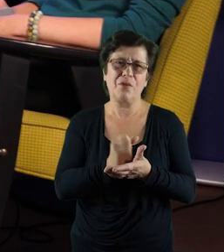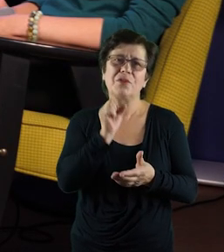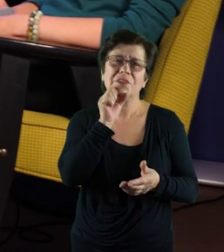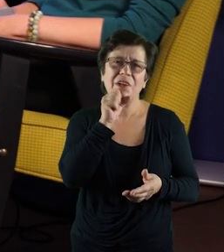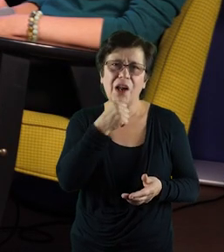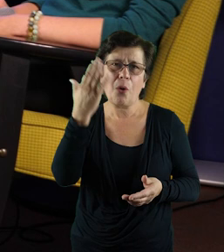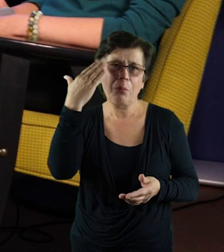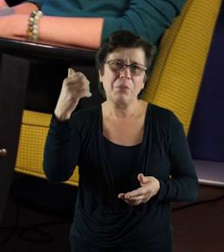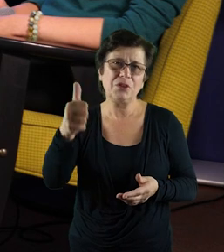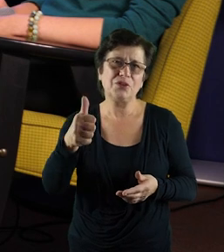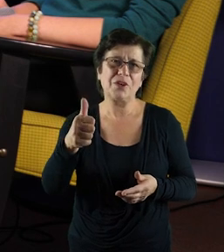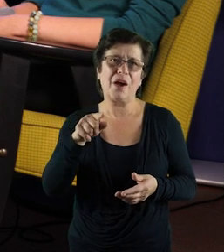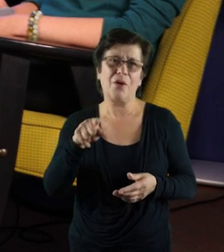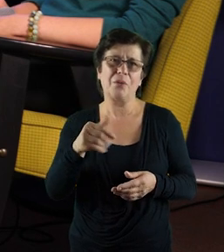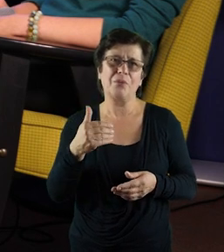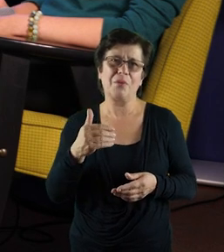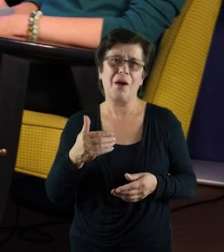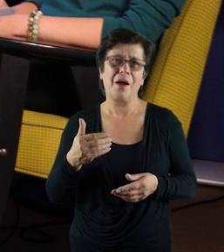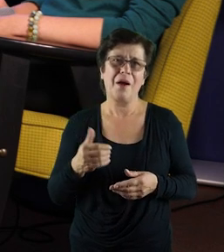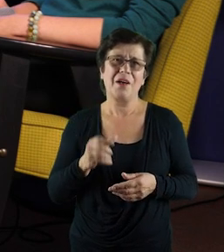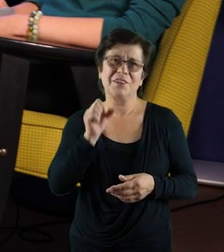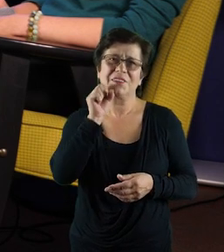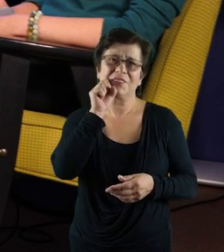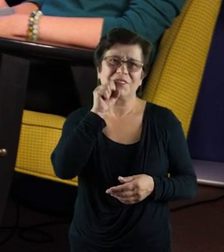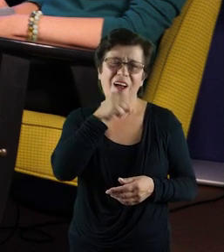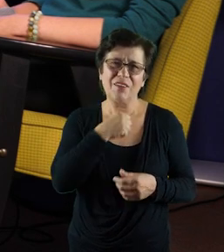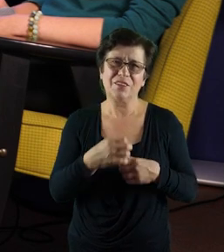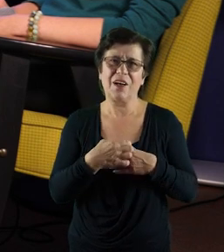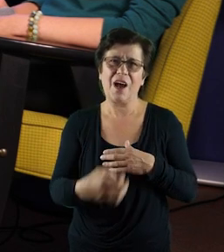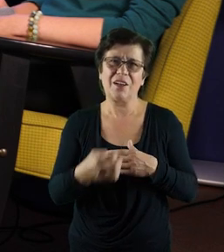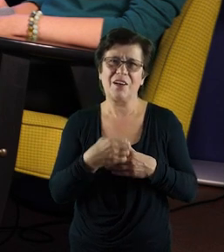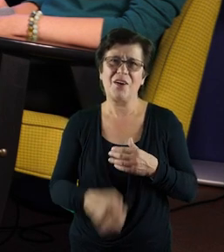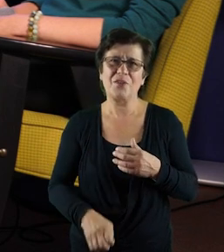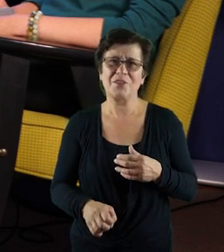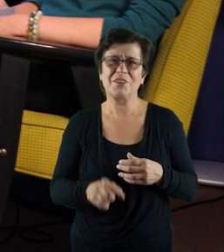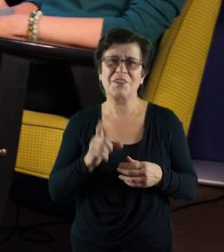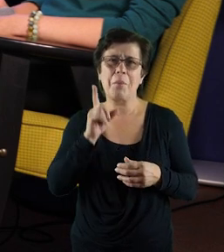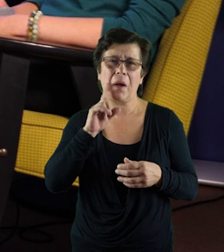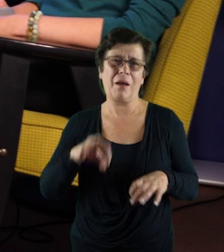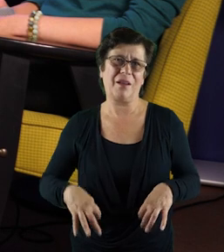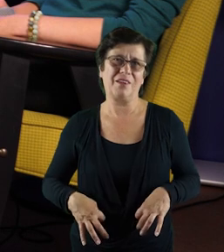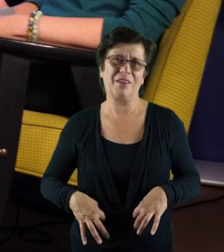choć no, i miał taki starszy marudzący pan. Tak, wtedy.